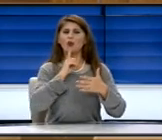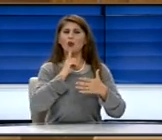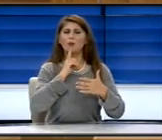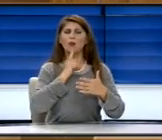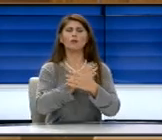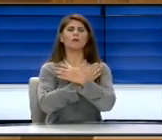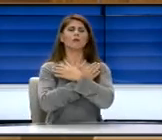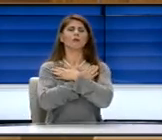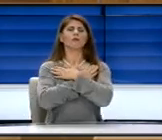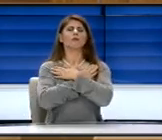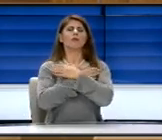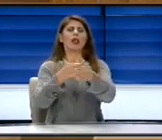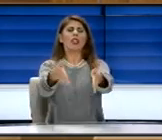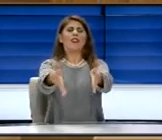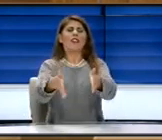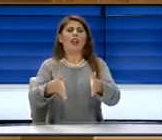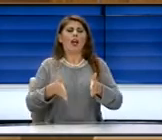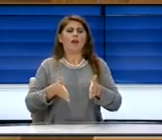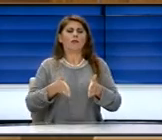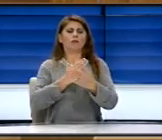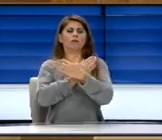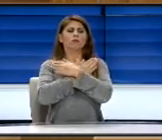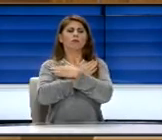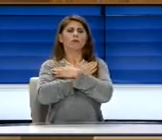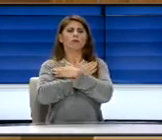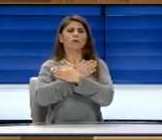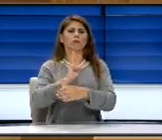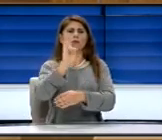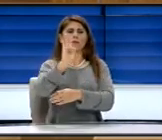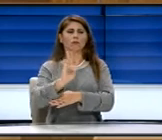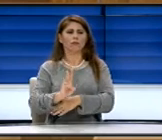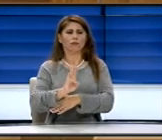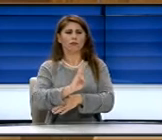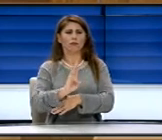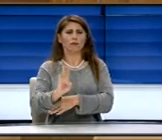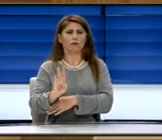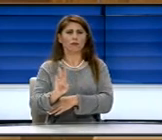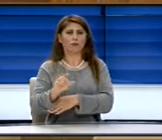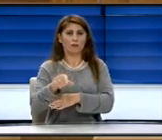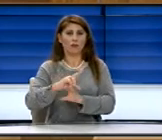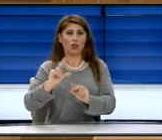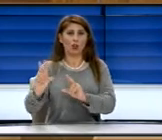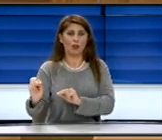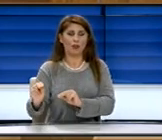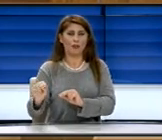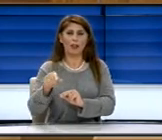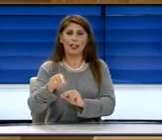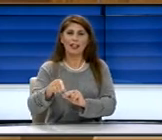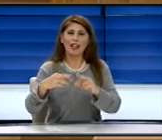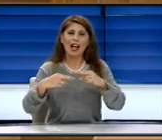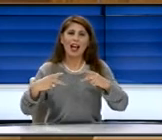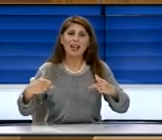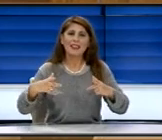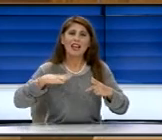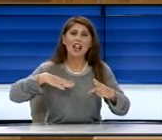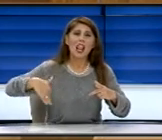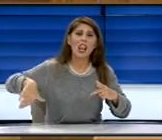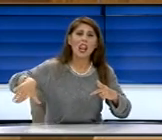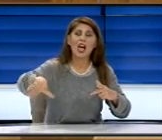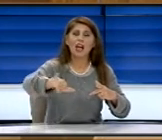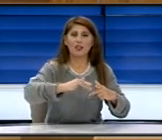ακολουθία. Το ζητούμενο βέβαια είναι να είναι ένας από τους τελευταίους αντιλαϊκούς ταξικούς προϋπολογισμούς. Και